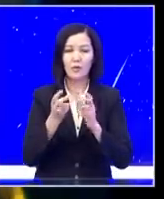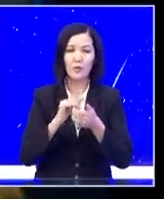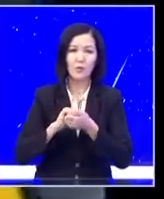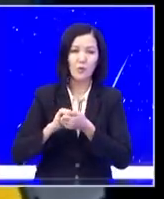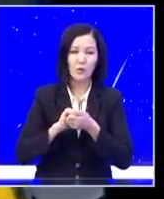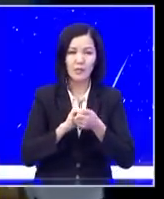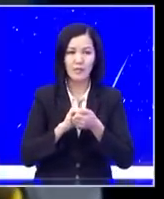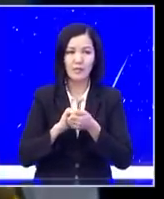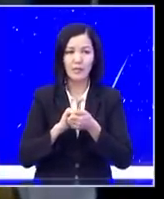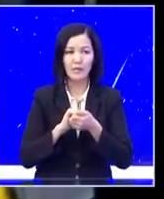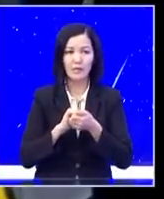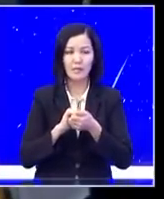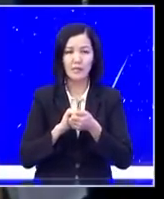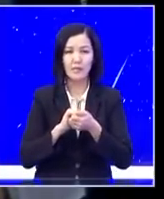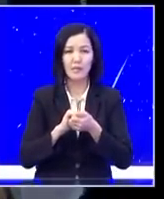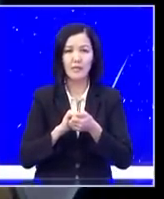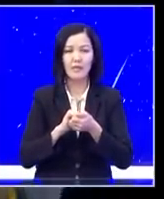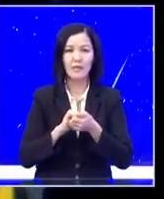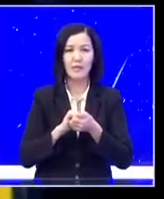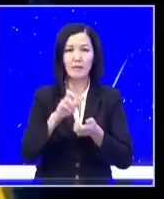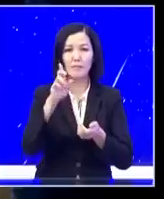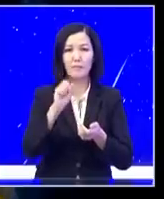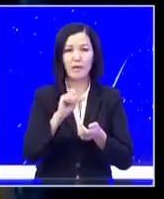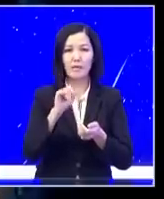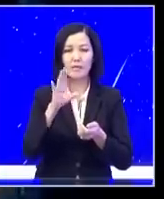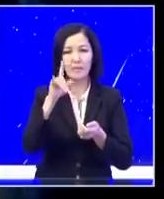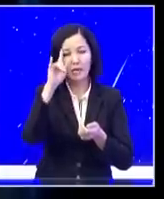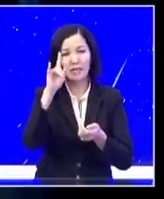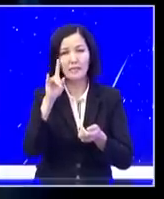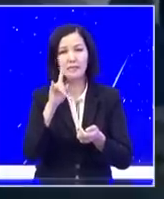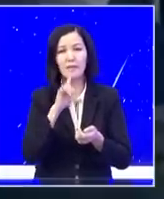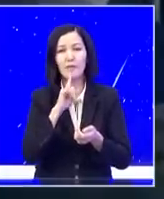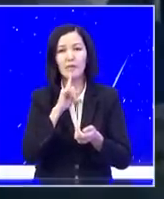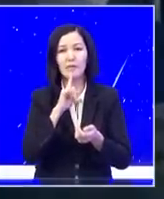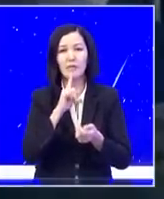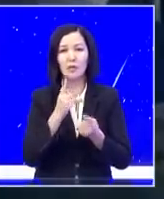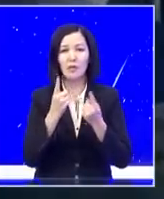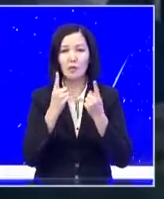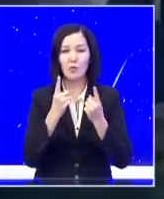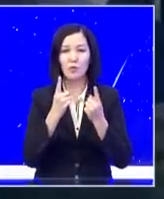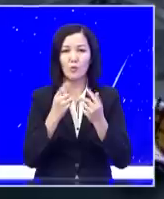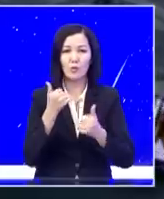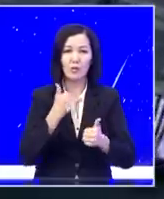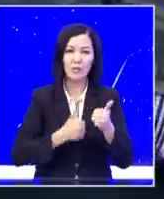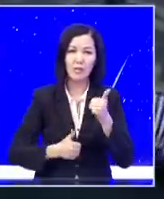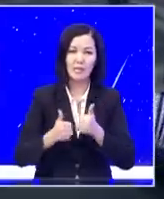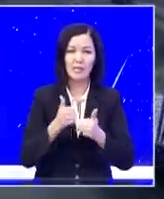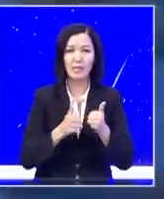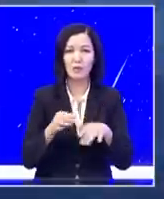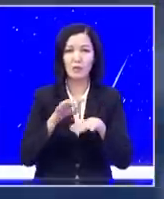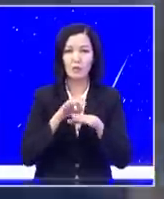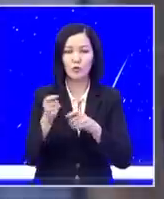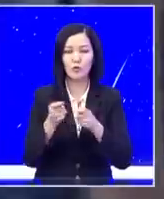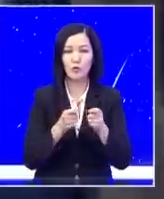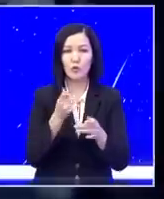тербетер алпан сана елдерді арғымақтай өрнетер. Бейсен Абайұлы